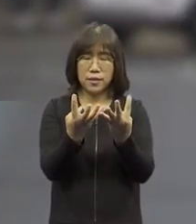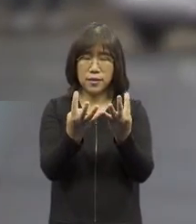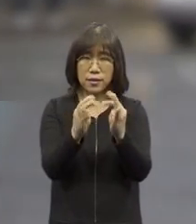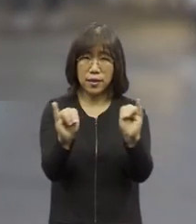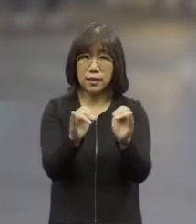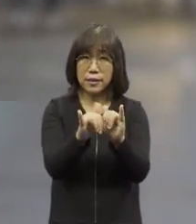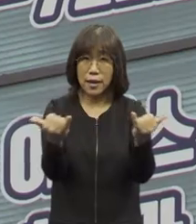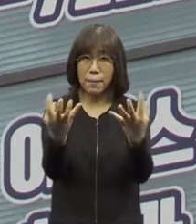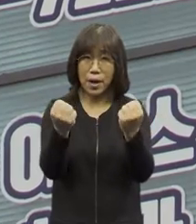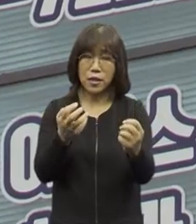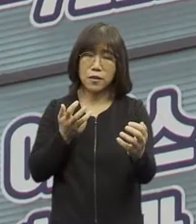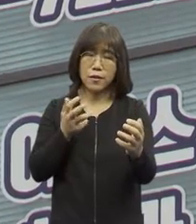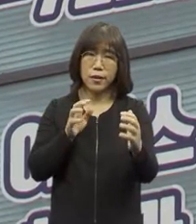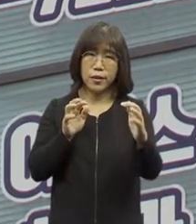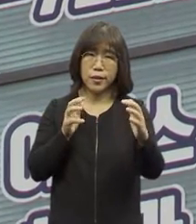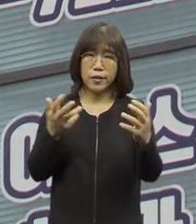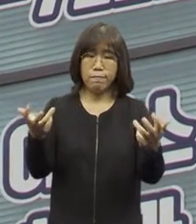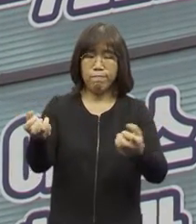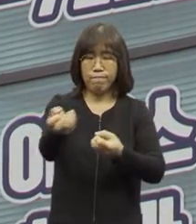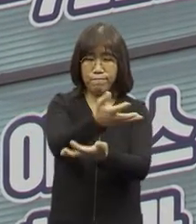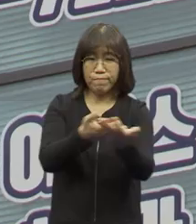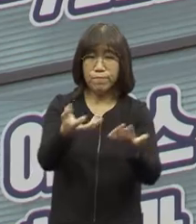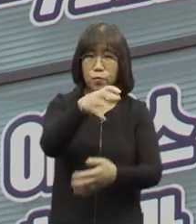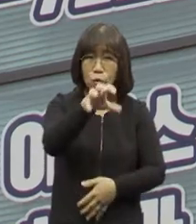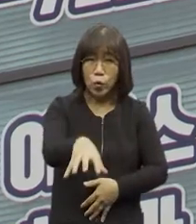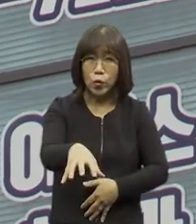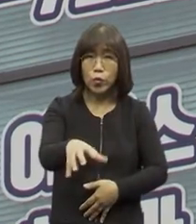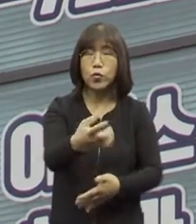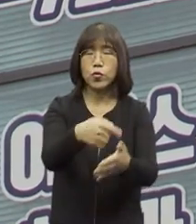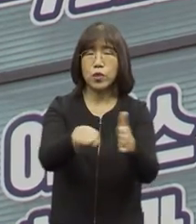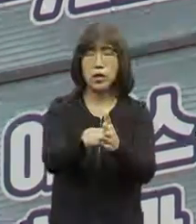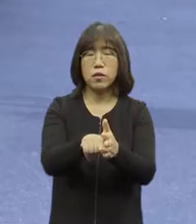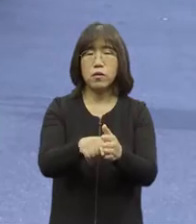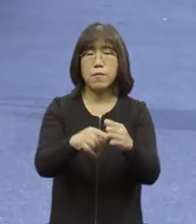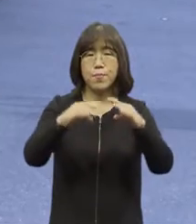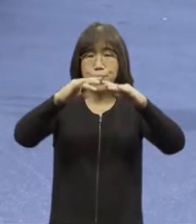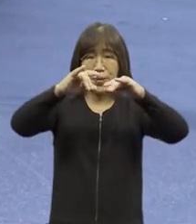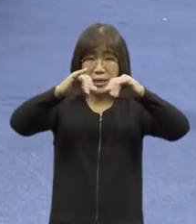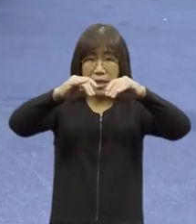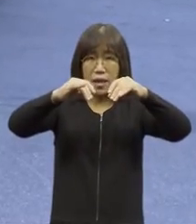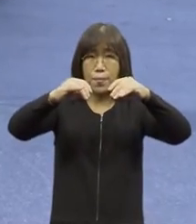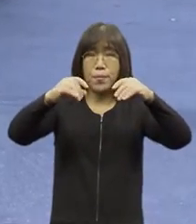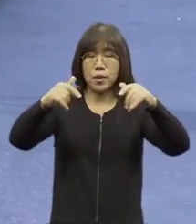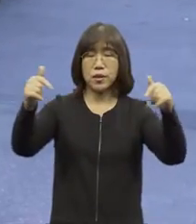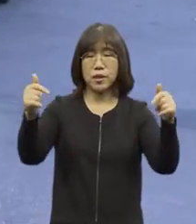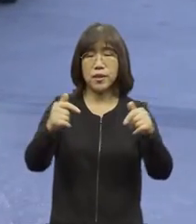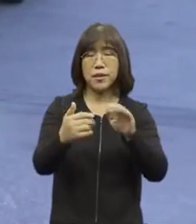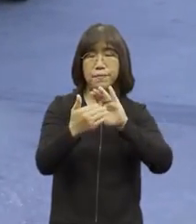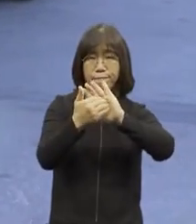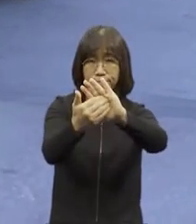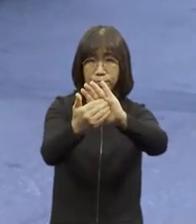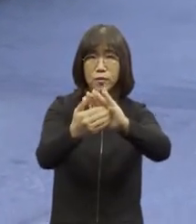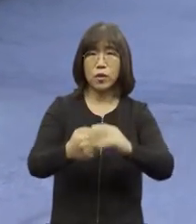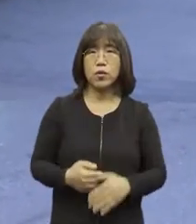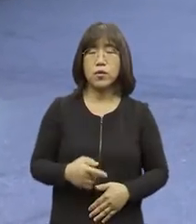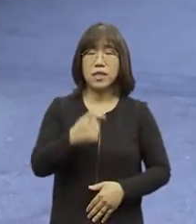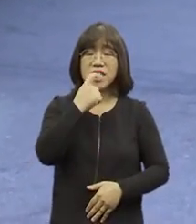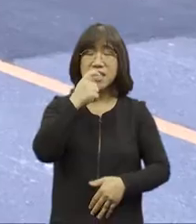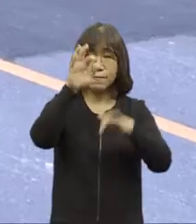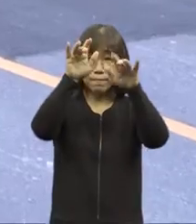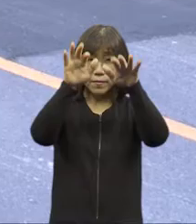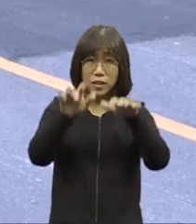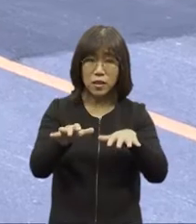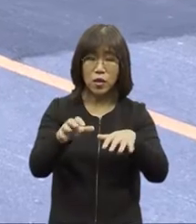다중이용시설에 대해 위생지도 점검을 실시하고 겨울철 미세먼지에 상시 대비합니다. 생활 폐기물